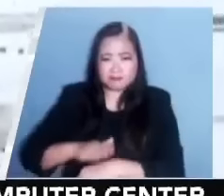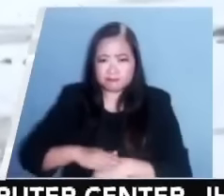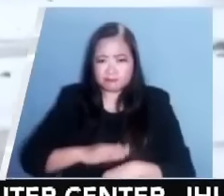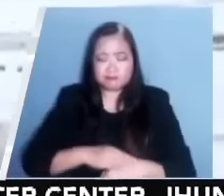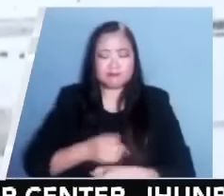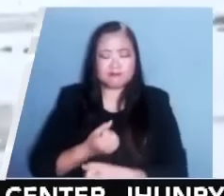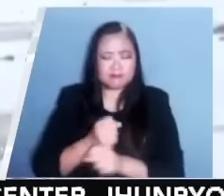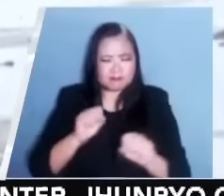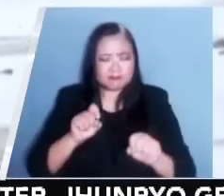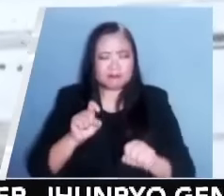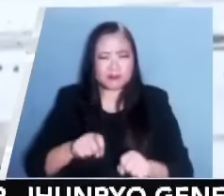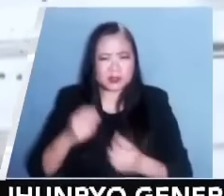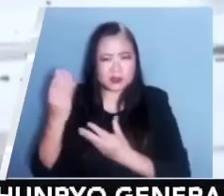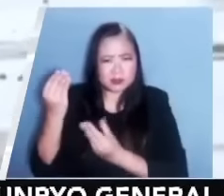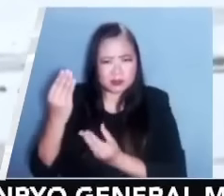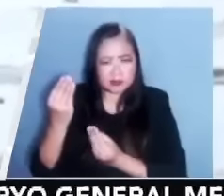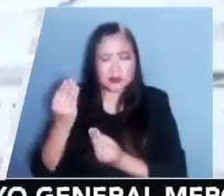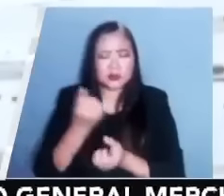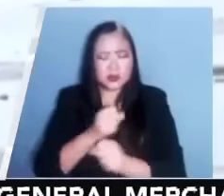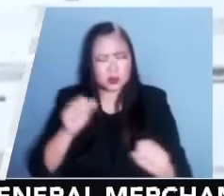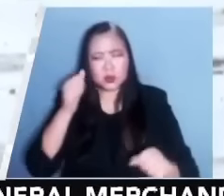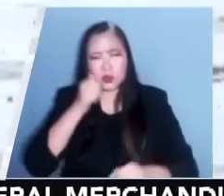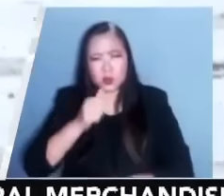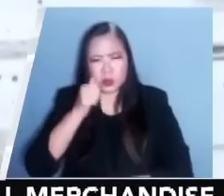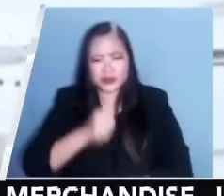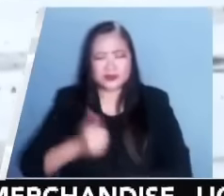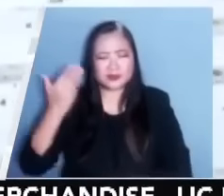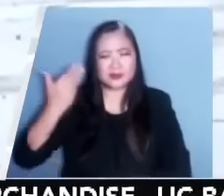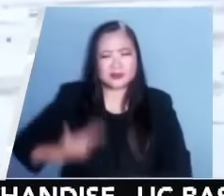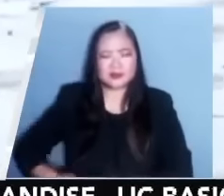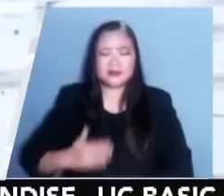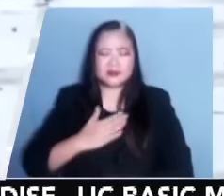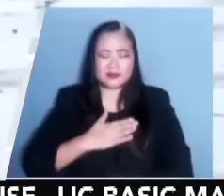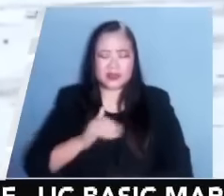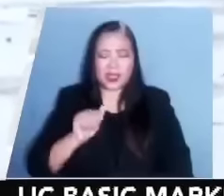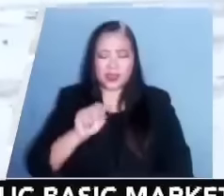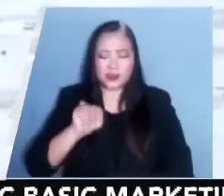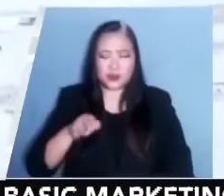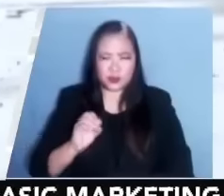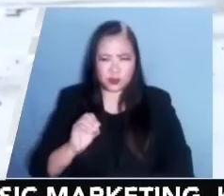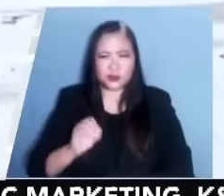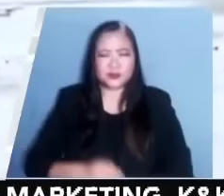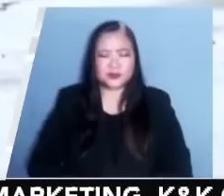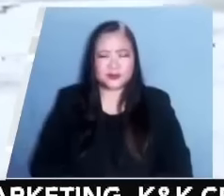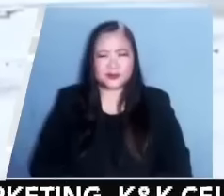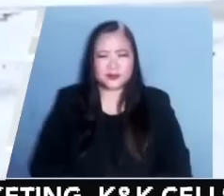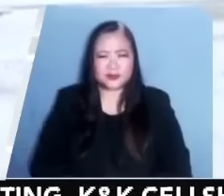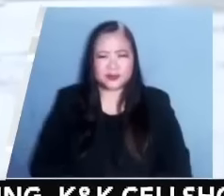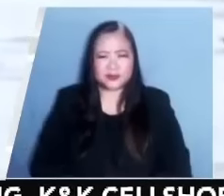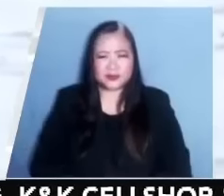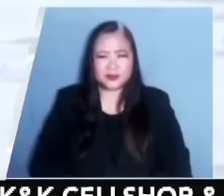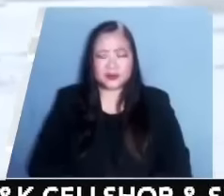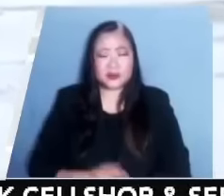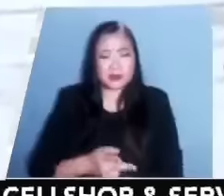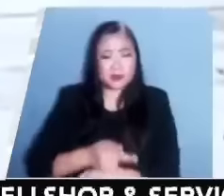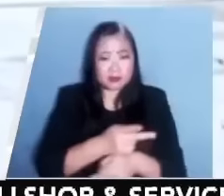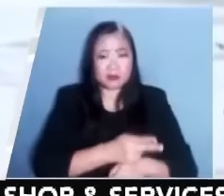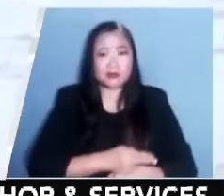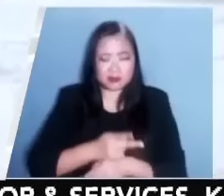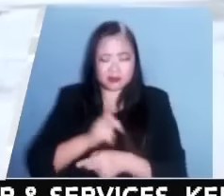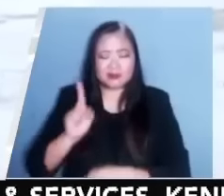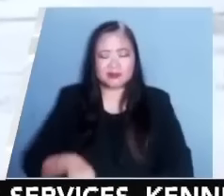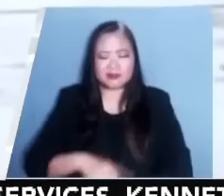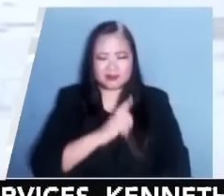tayo sa lahat ng pagkakataon. Ako po si Anjo Pertiera, ang inyong unang Hirit Weather Presenter. Know the weather before you go.